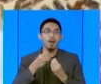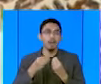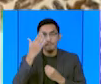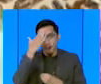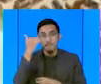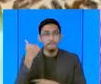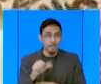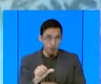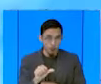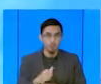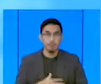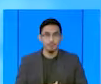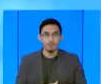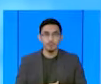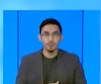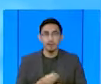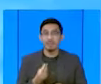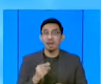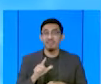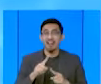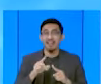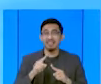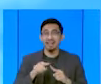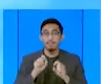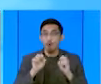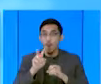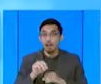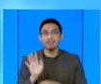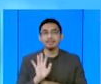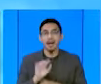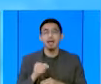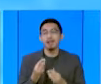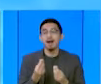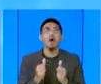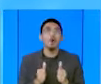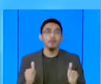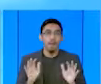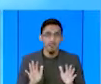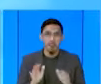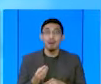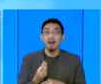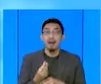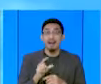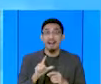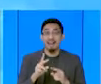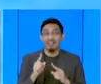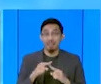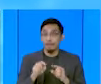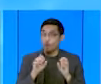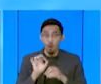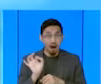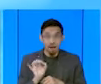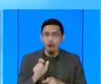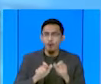dengan perundang-undangan. Ya pemirsa, tarif LRT tak lagi promo dan telah diberlakukan tarif normal. Meski tarif LRT tak